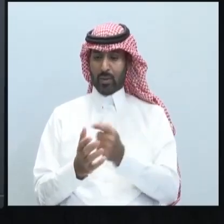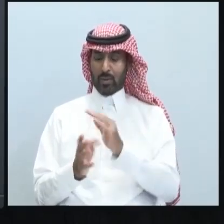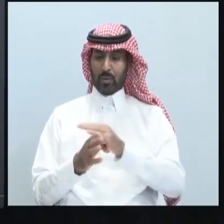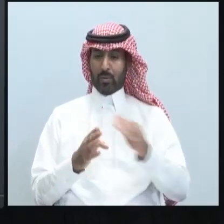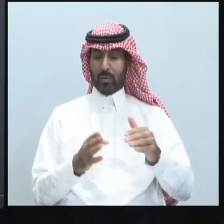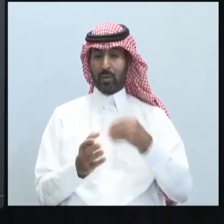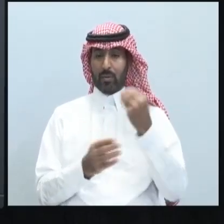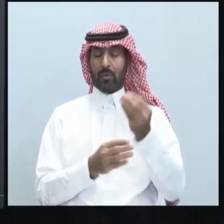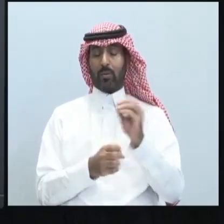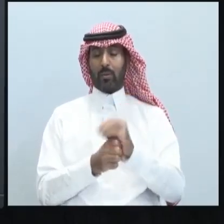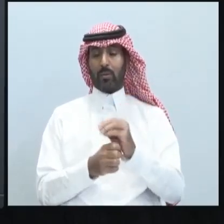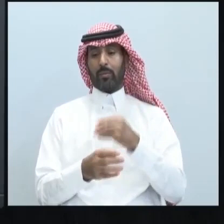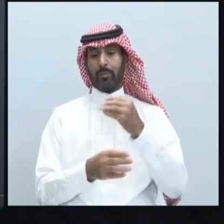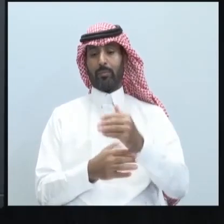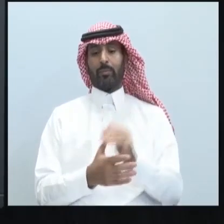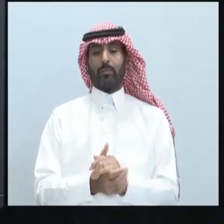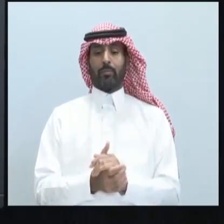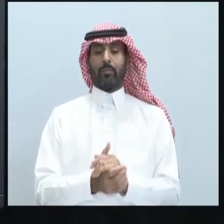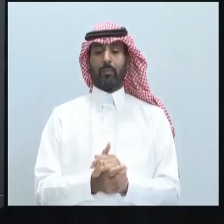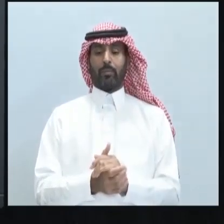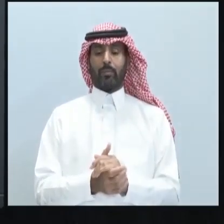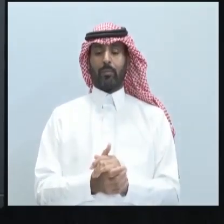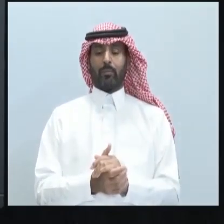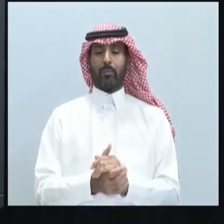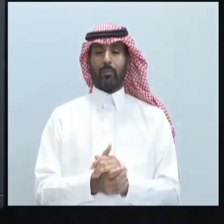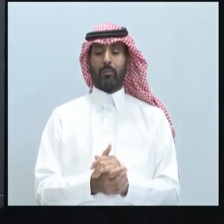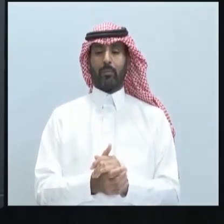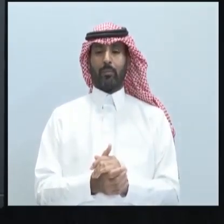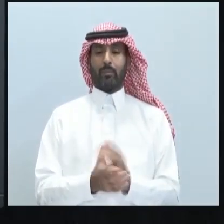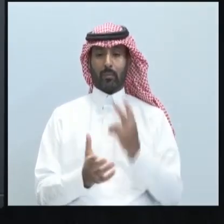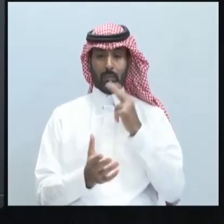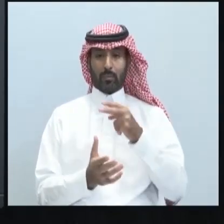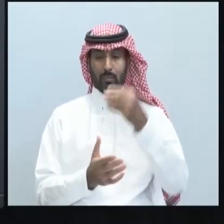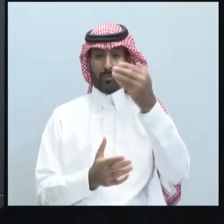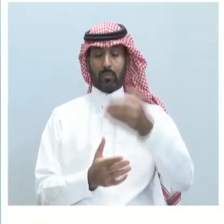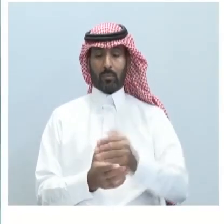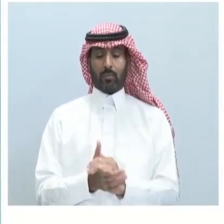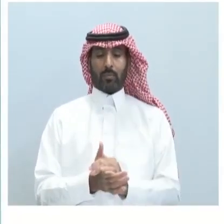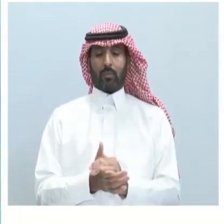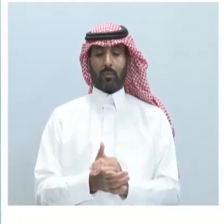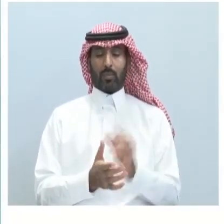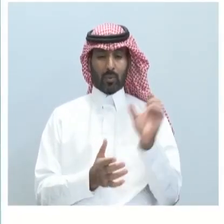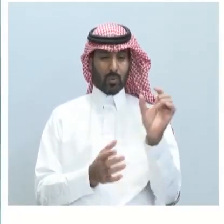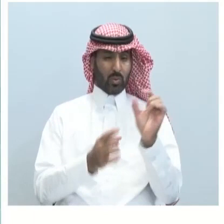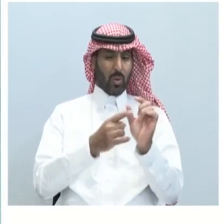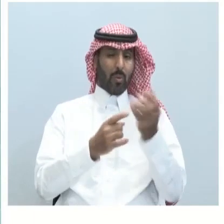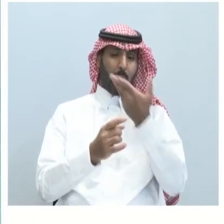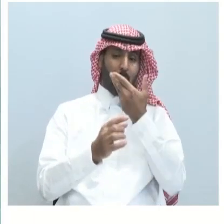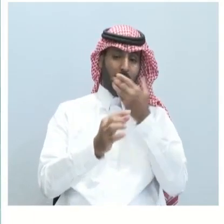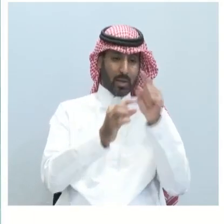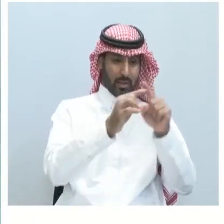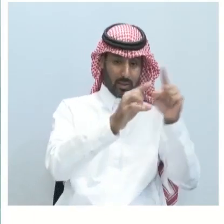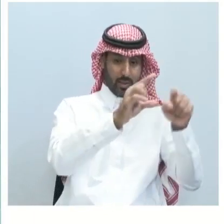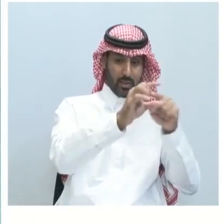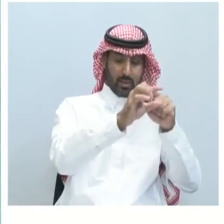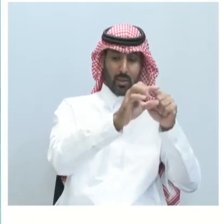في الحصص القادمه ان شاء الله لاحظ كذلك لو كان لدينا جزيئين ما ما الذي سوف يحدث